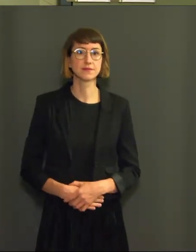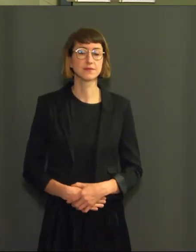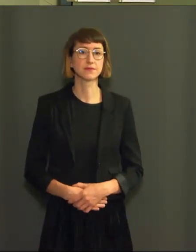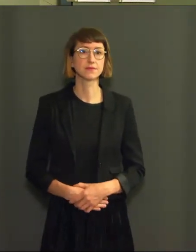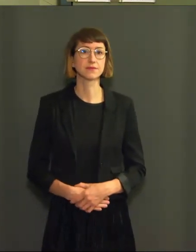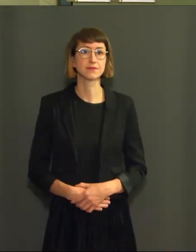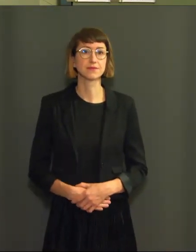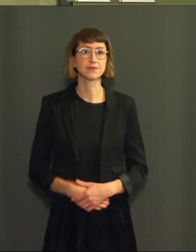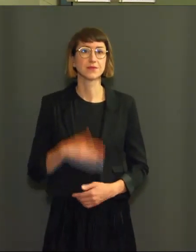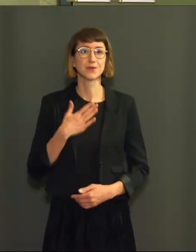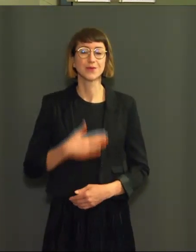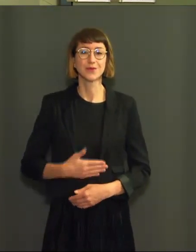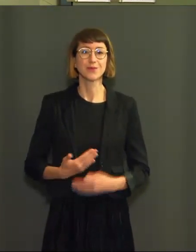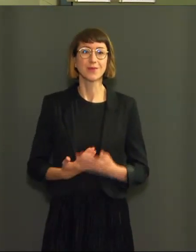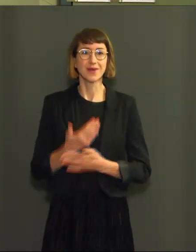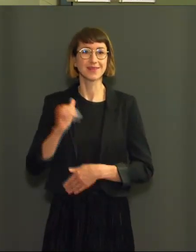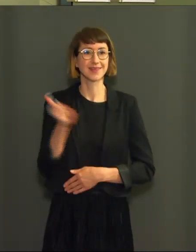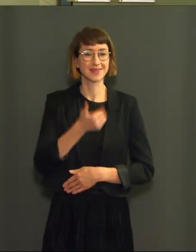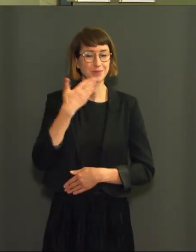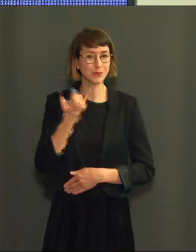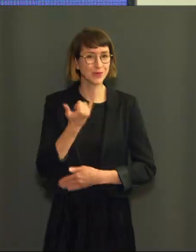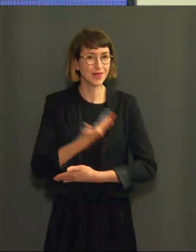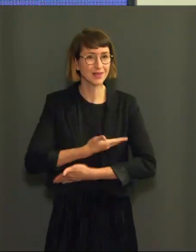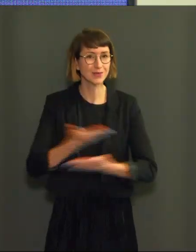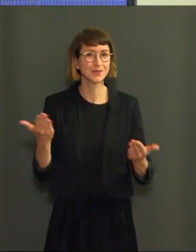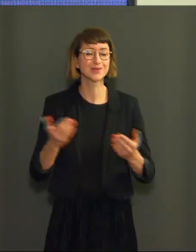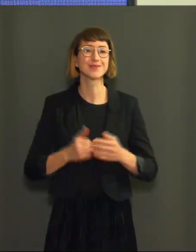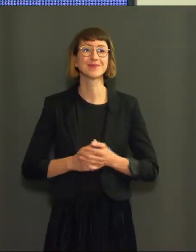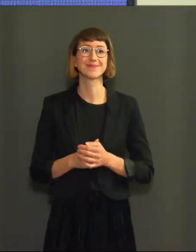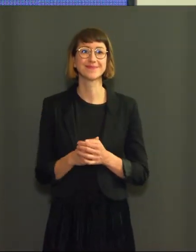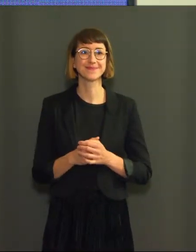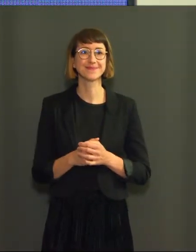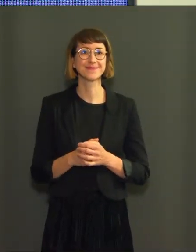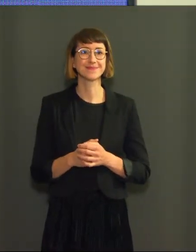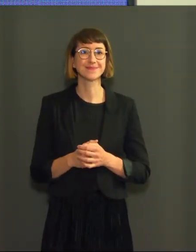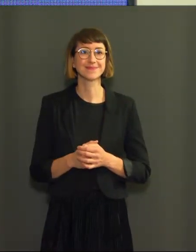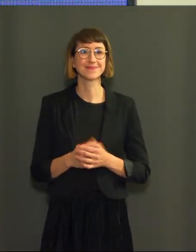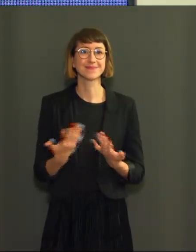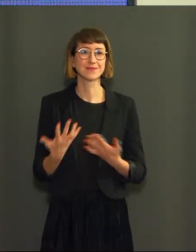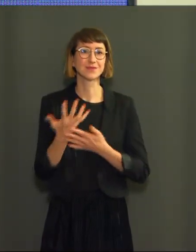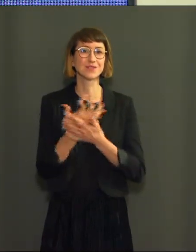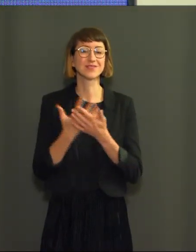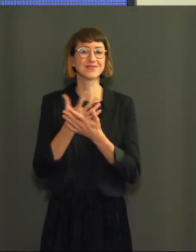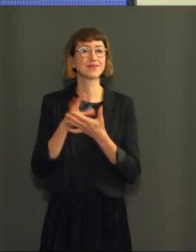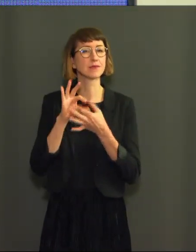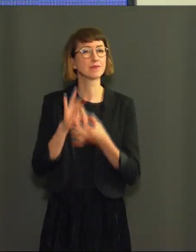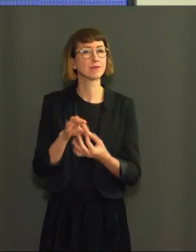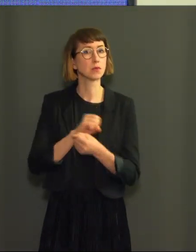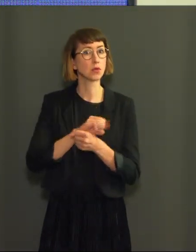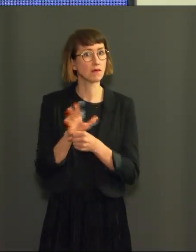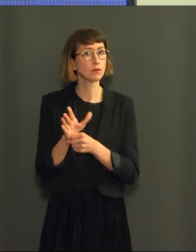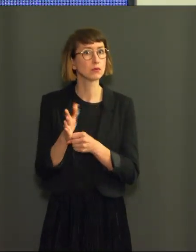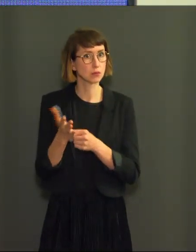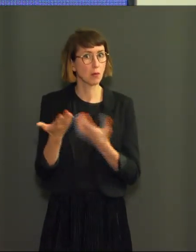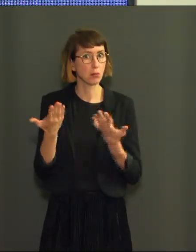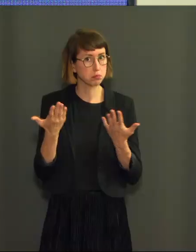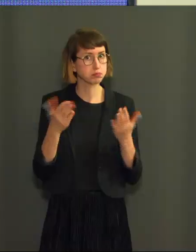Goedendag iedereen, bonjour à toutes, bonjour à tous. Alors les données épidémiologiques continuent inlassablement à